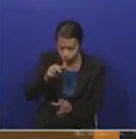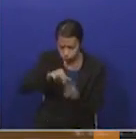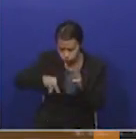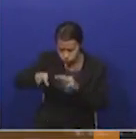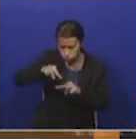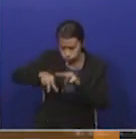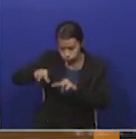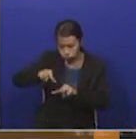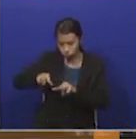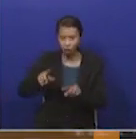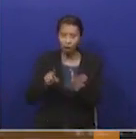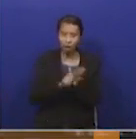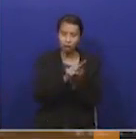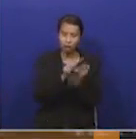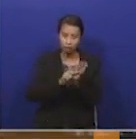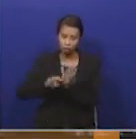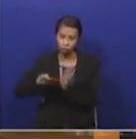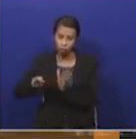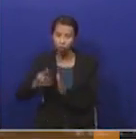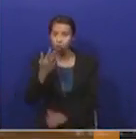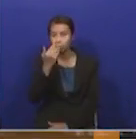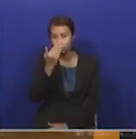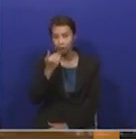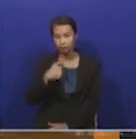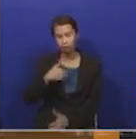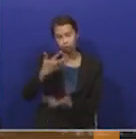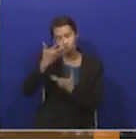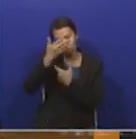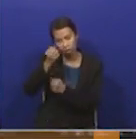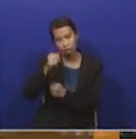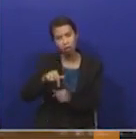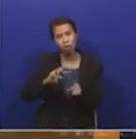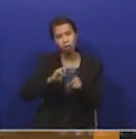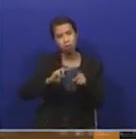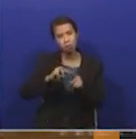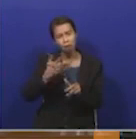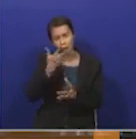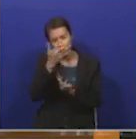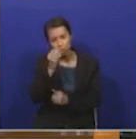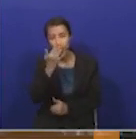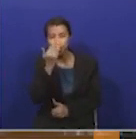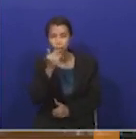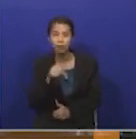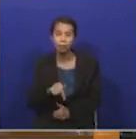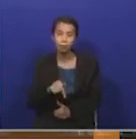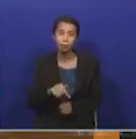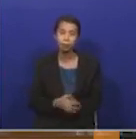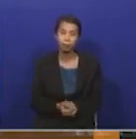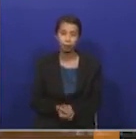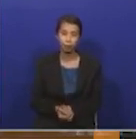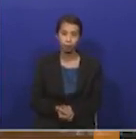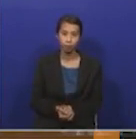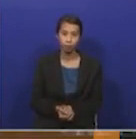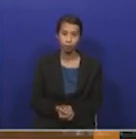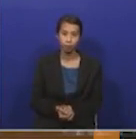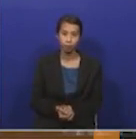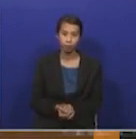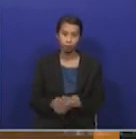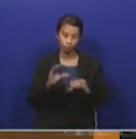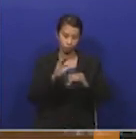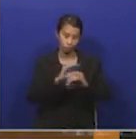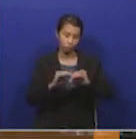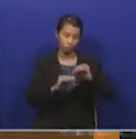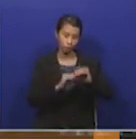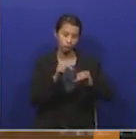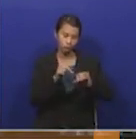ะคะทำไมเราถึงสนใจโครงการนี้โครงการนี้นะคะเฉ